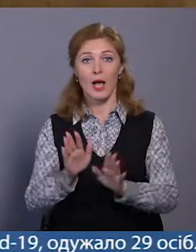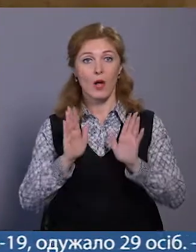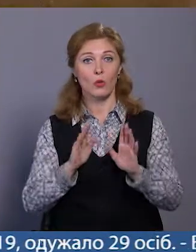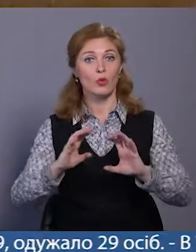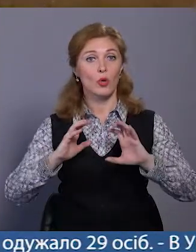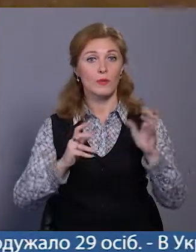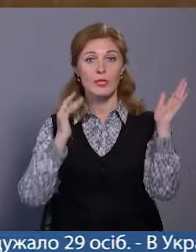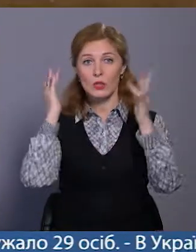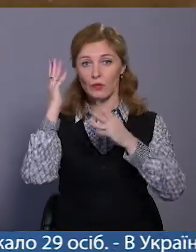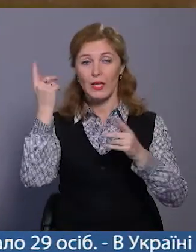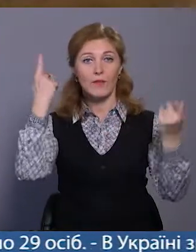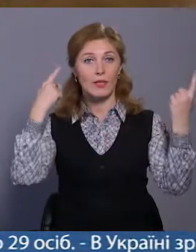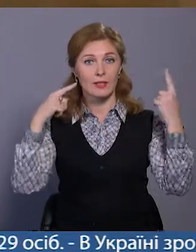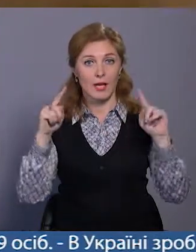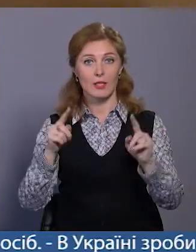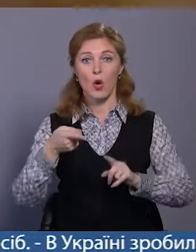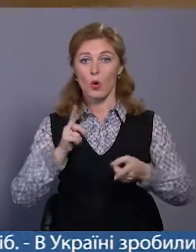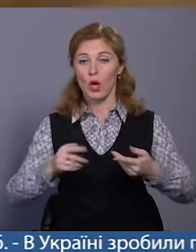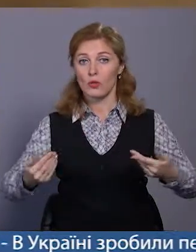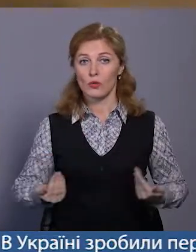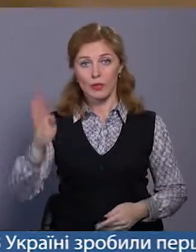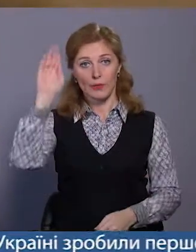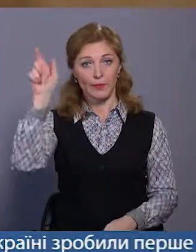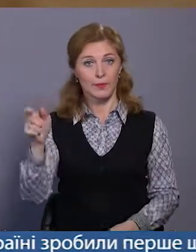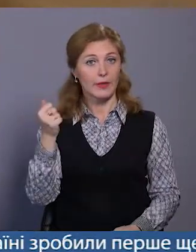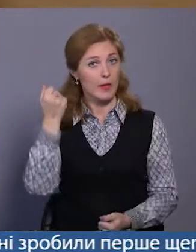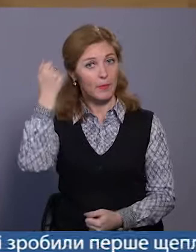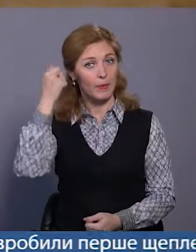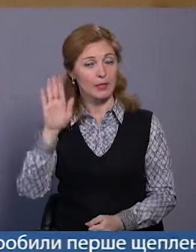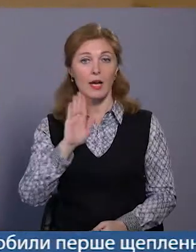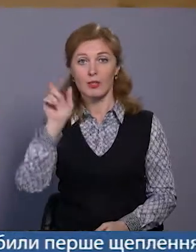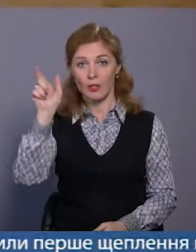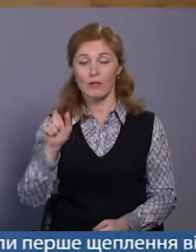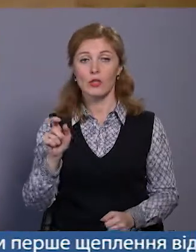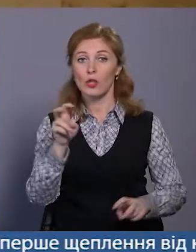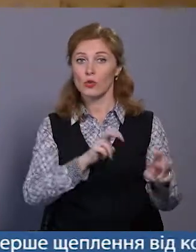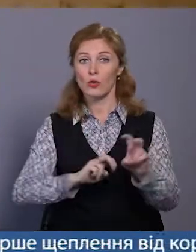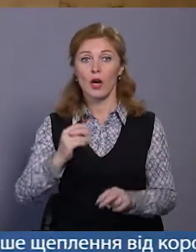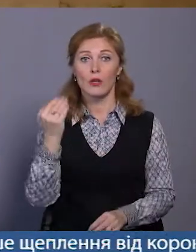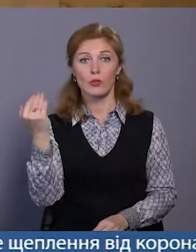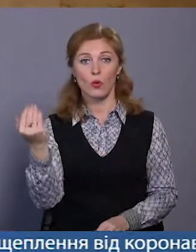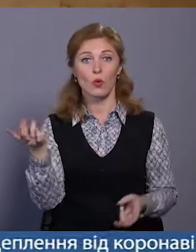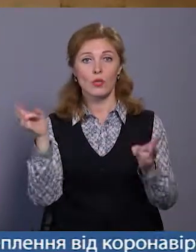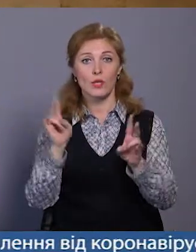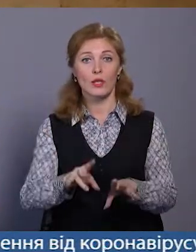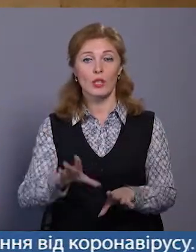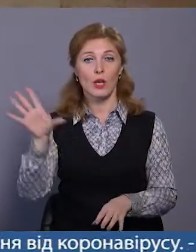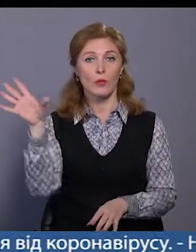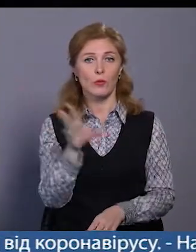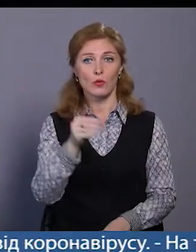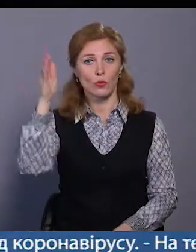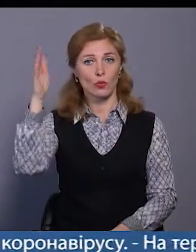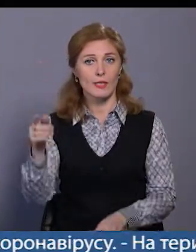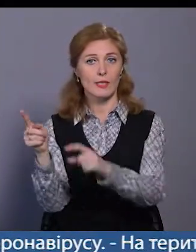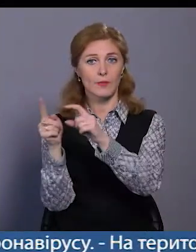світі сновидінь і фантазій. У реальному житті він її не пам'ятає. Вона ж пам'ятає і шукає його, залишаючи повсюду на стінах ключові